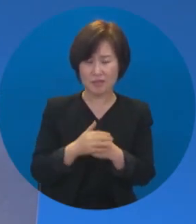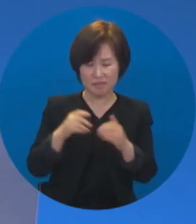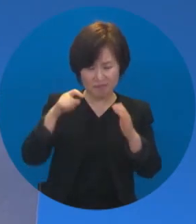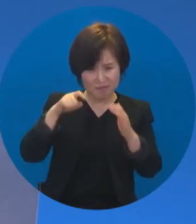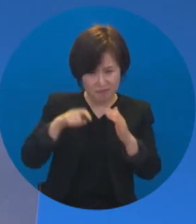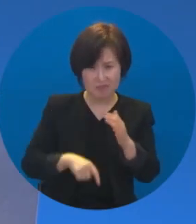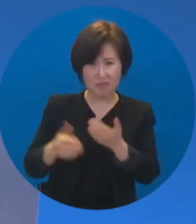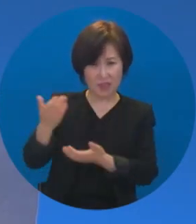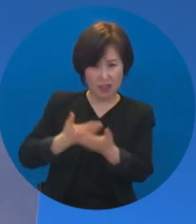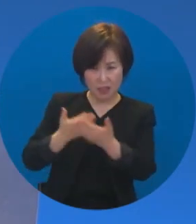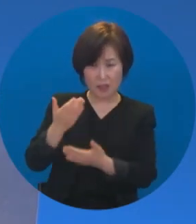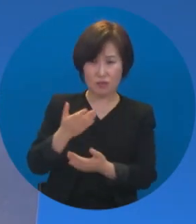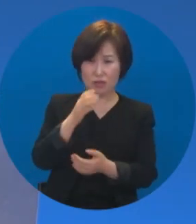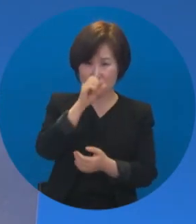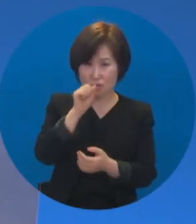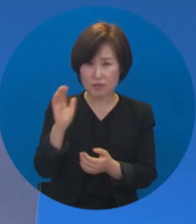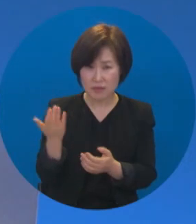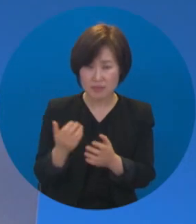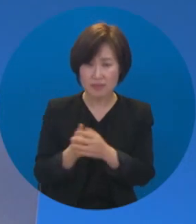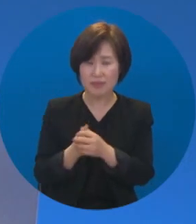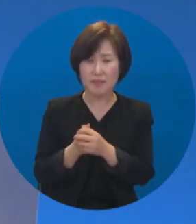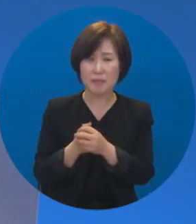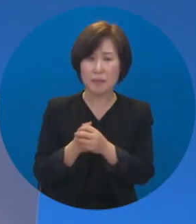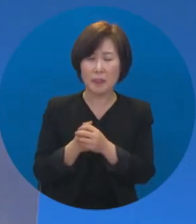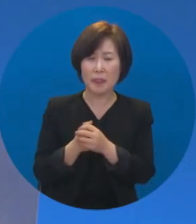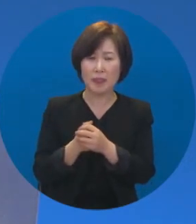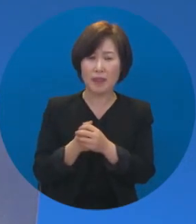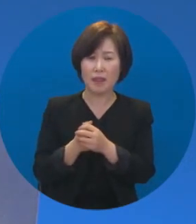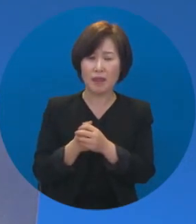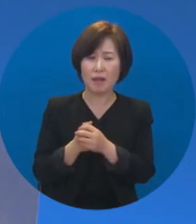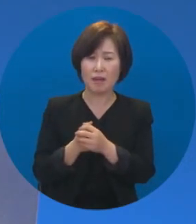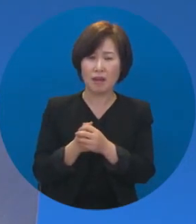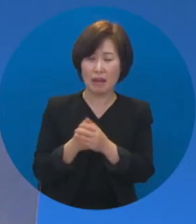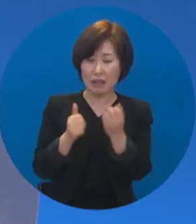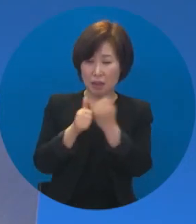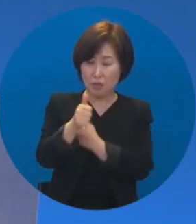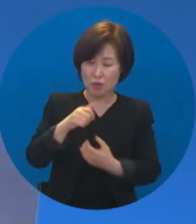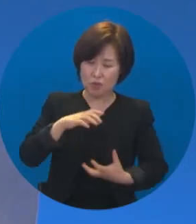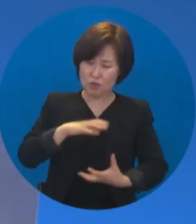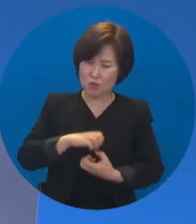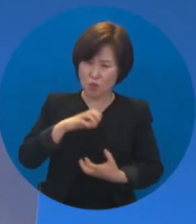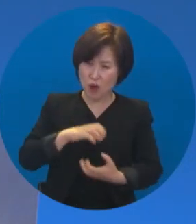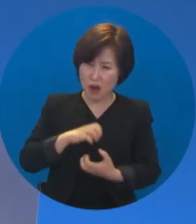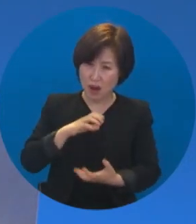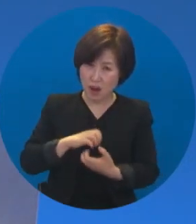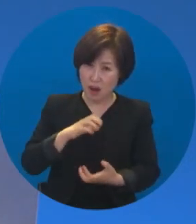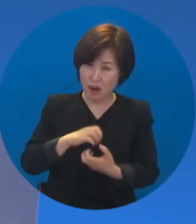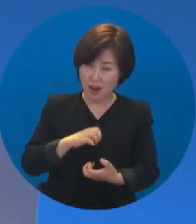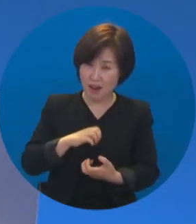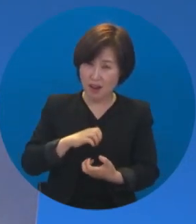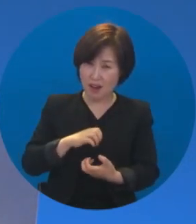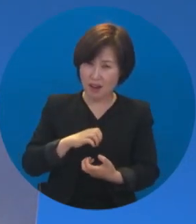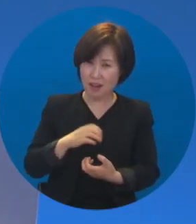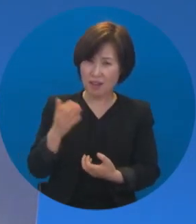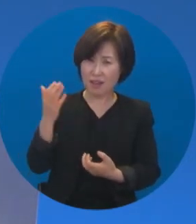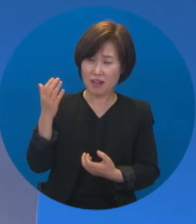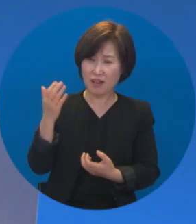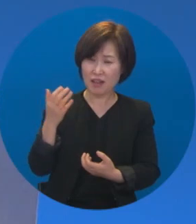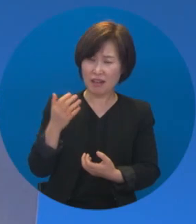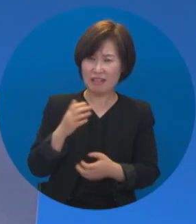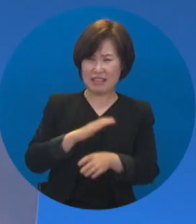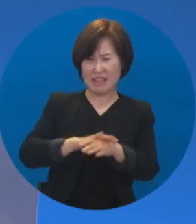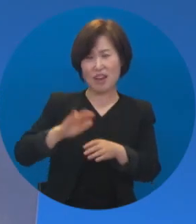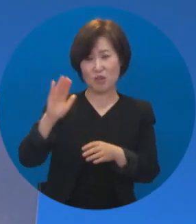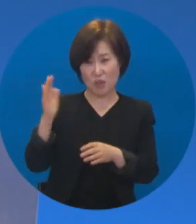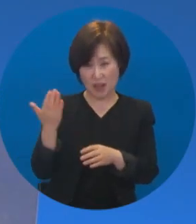이제 물을 잘 못 먹게 되고 소화를 못 시키고 있는데 물도 먹고 죽도 먹을 수 있도록 기도해달라고